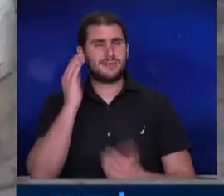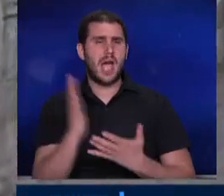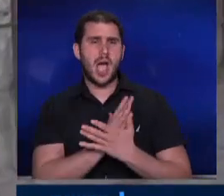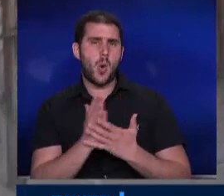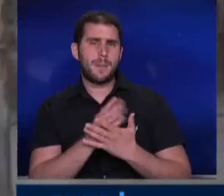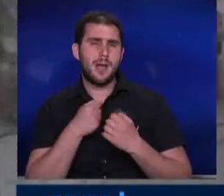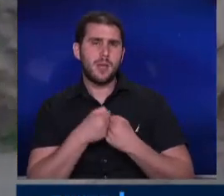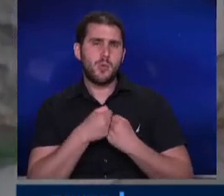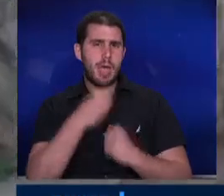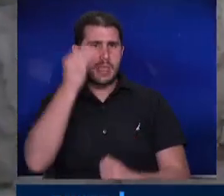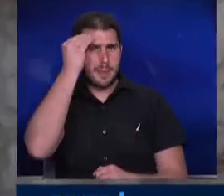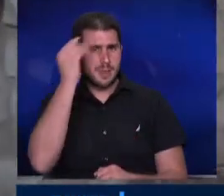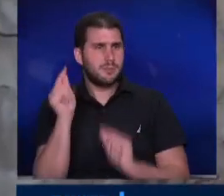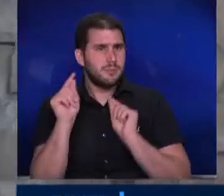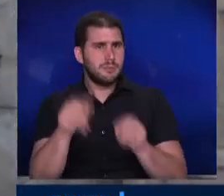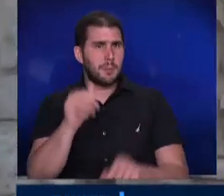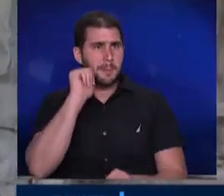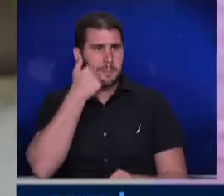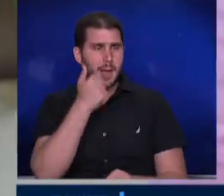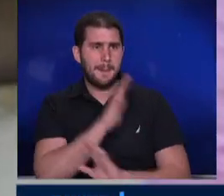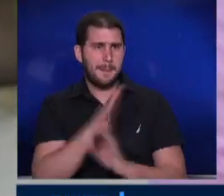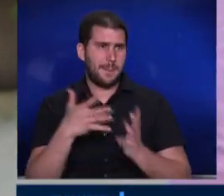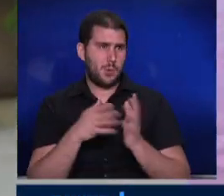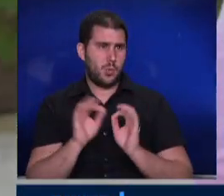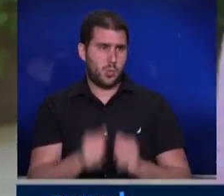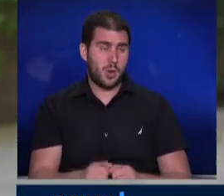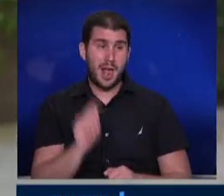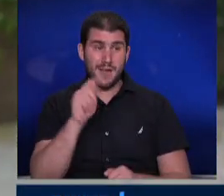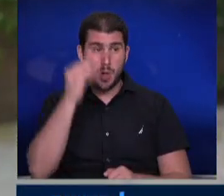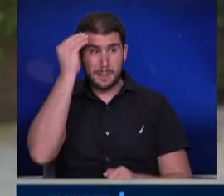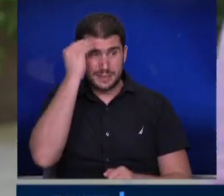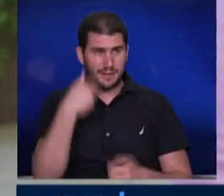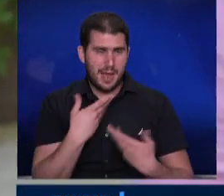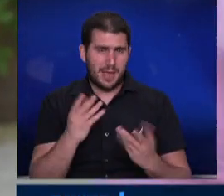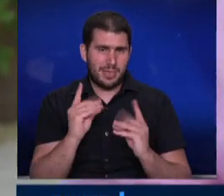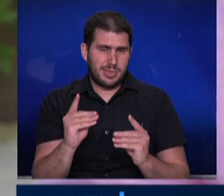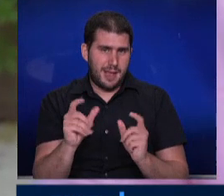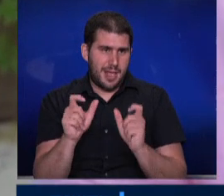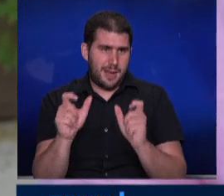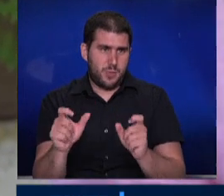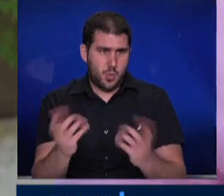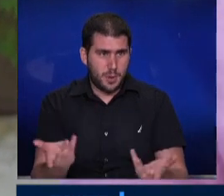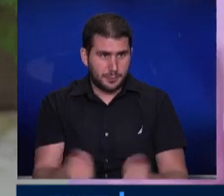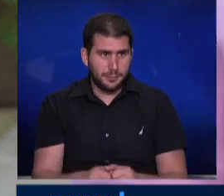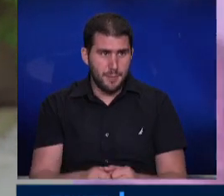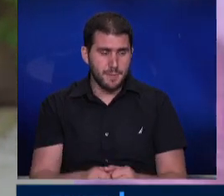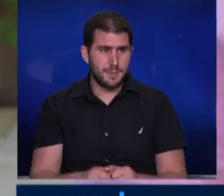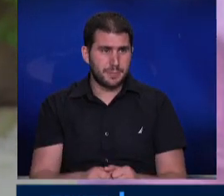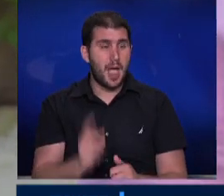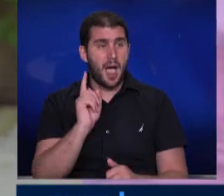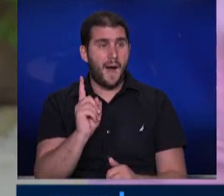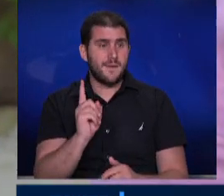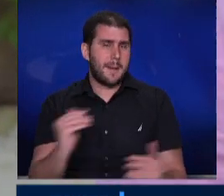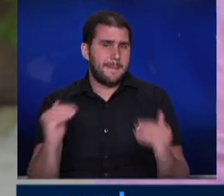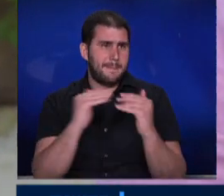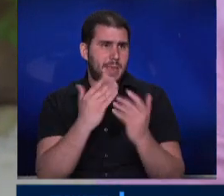להתמודד עם תלמידים שיגיעו מחר בלי להיבדק. להגיע לבית הספר אין לי דרך למנוע מהם. אבל